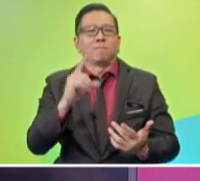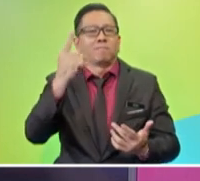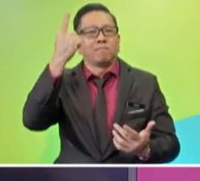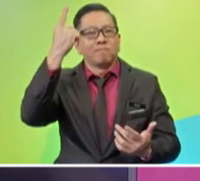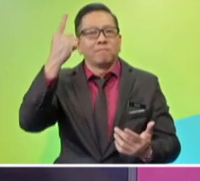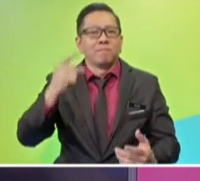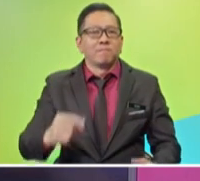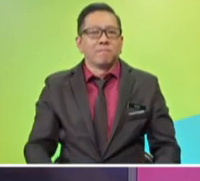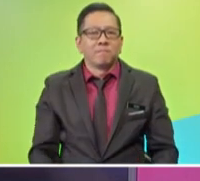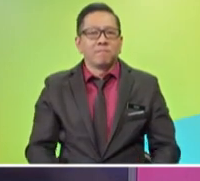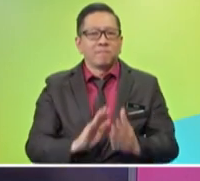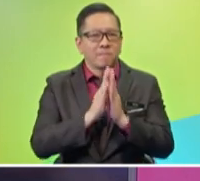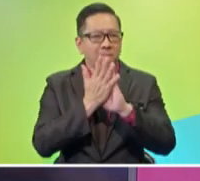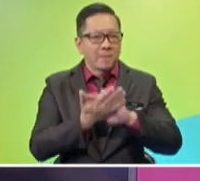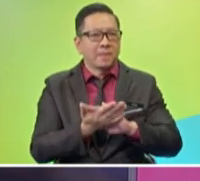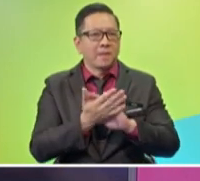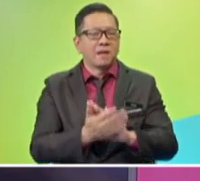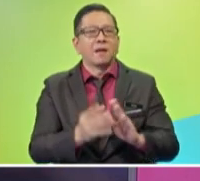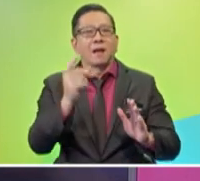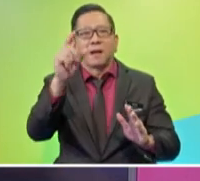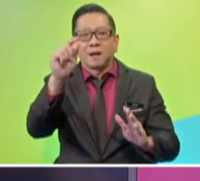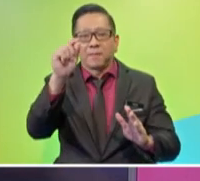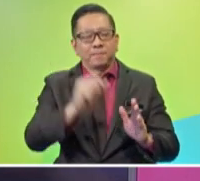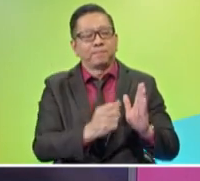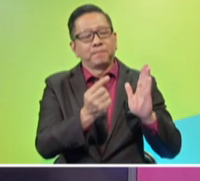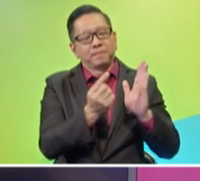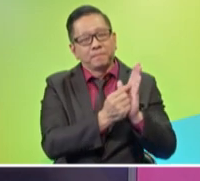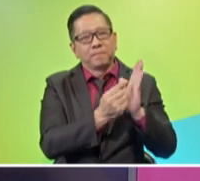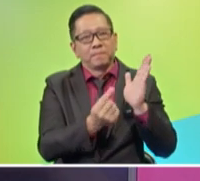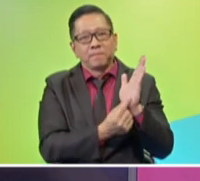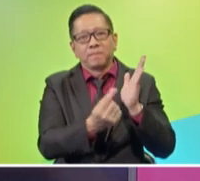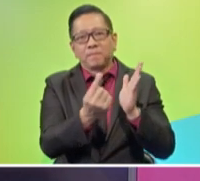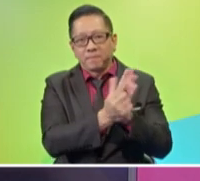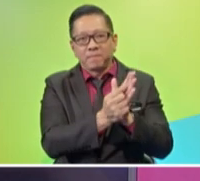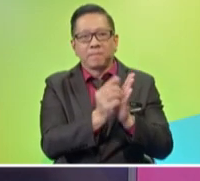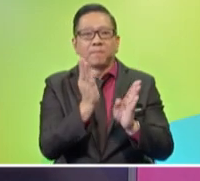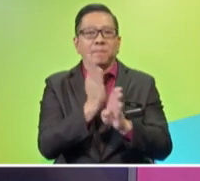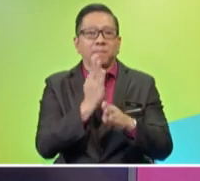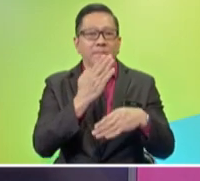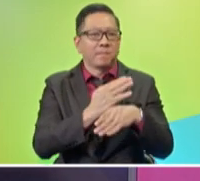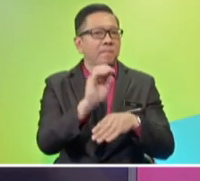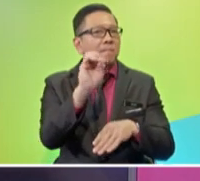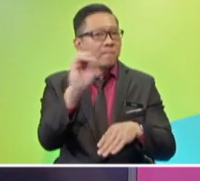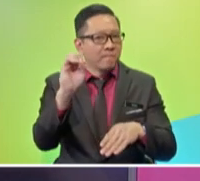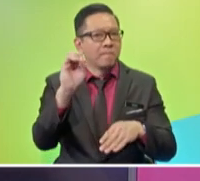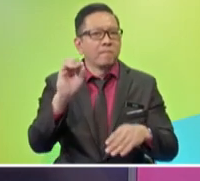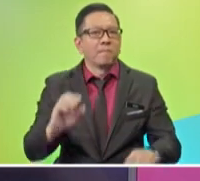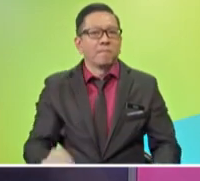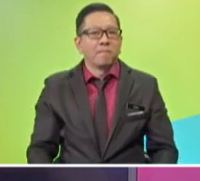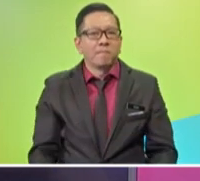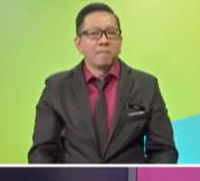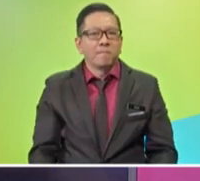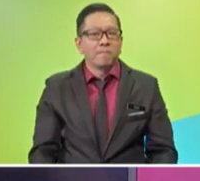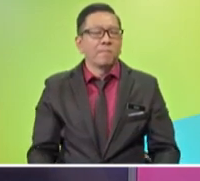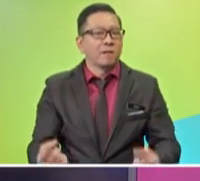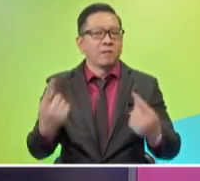akan buatkan dia dan gunakan gam untuk melekatkan kertas-kertas warna pada bentuk sifar kita. Ya, betul. Okey, okay. Mari